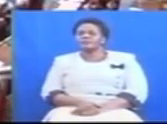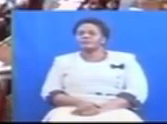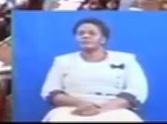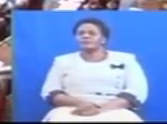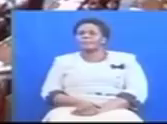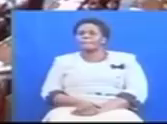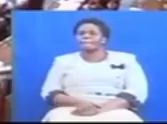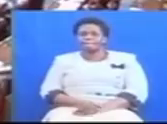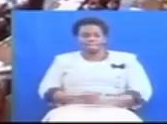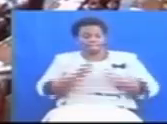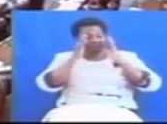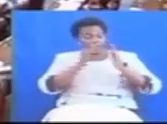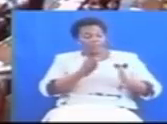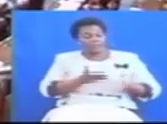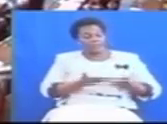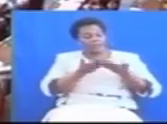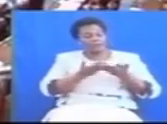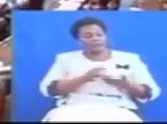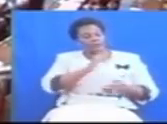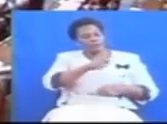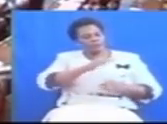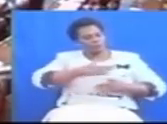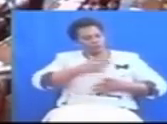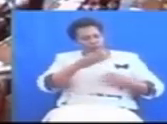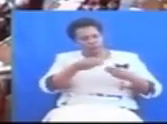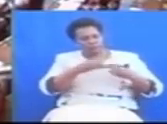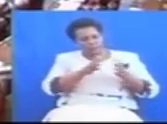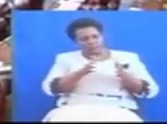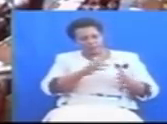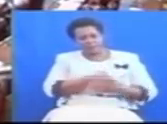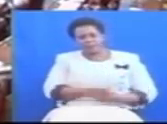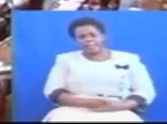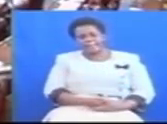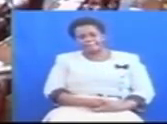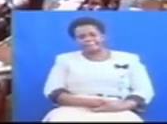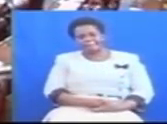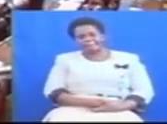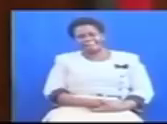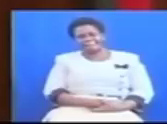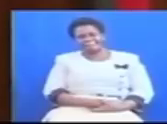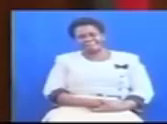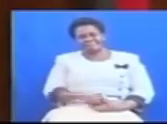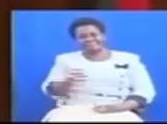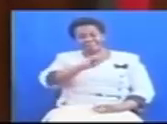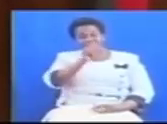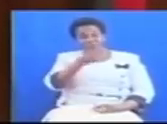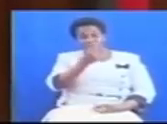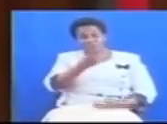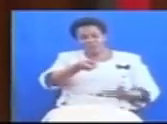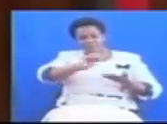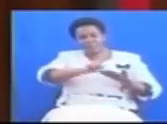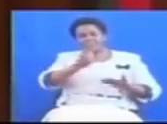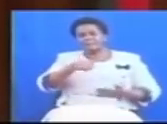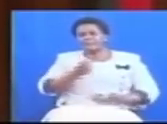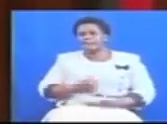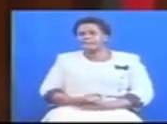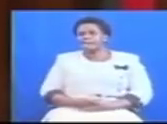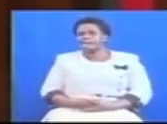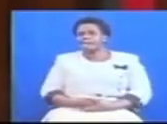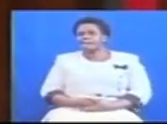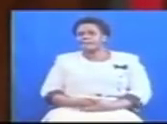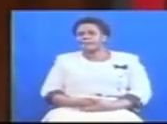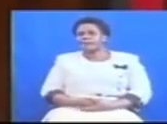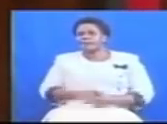Mheshimiwa naibu spika, nakushukuru kunipa nafasi niulize maswali mawili ya nyongeza. Mimi na